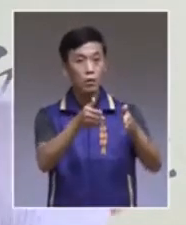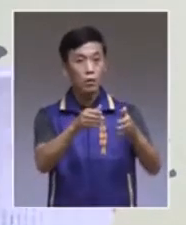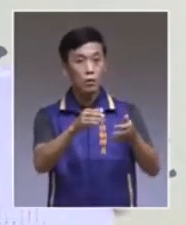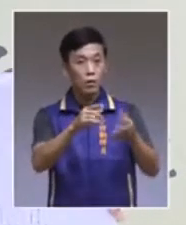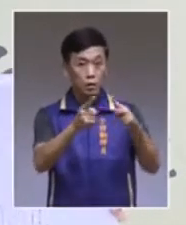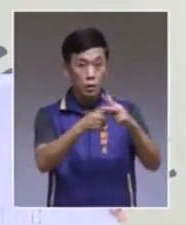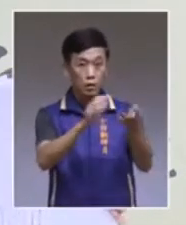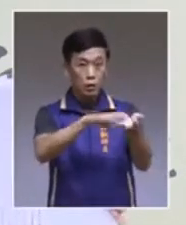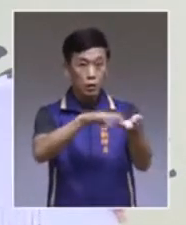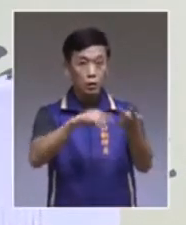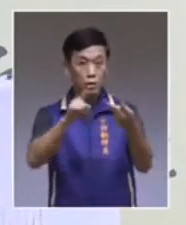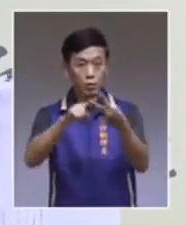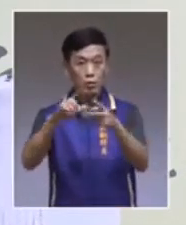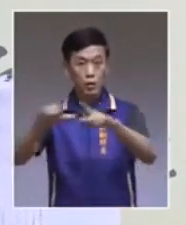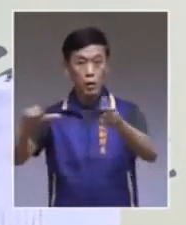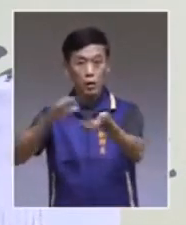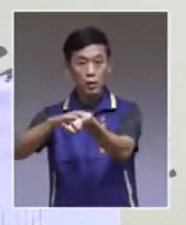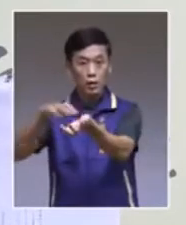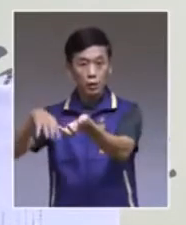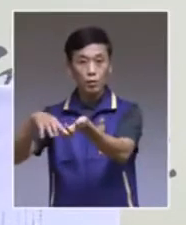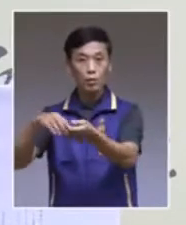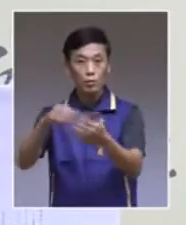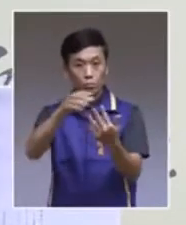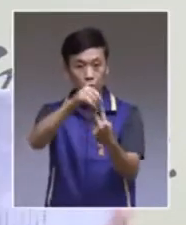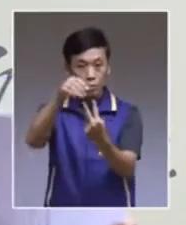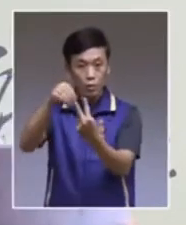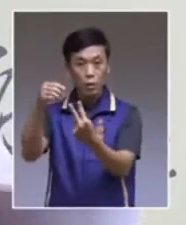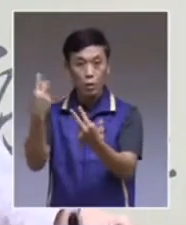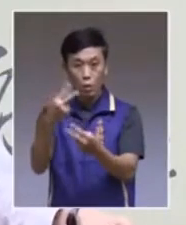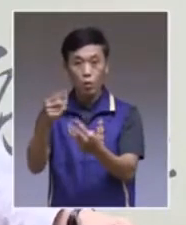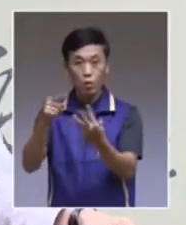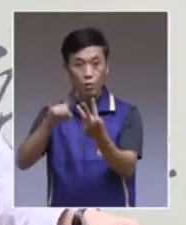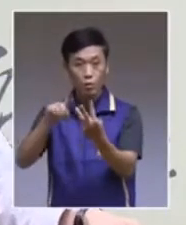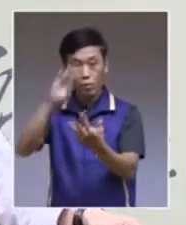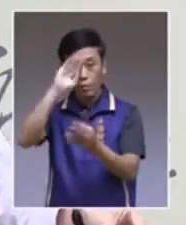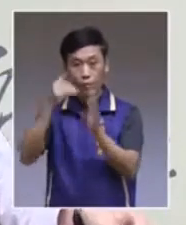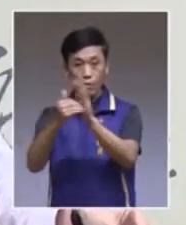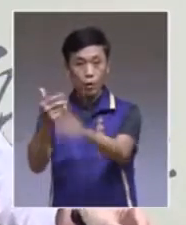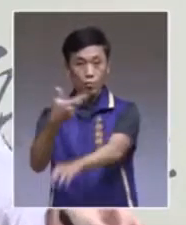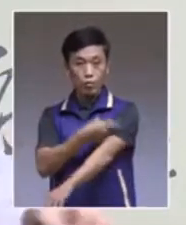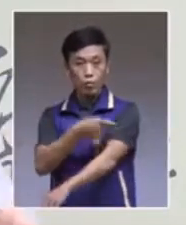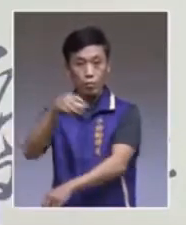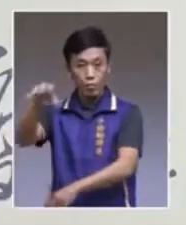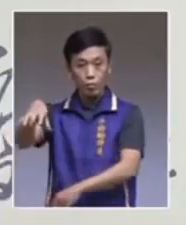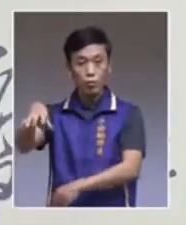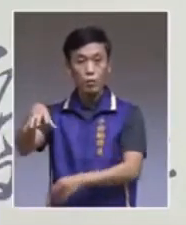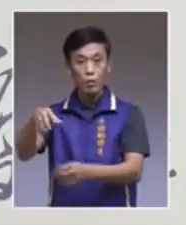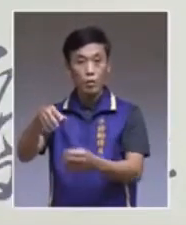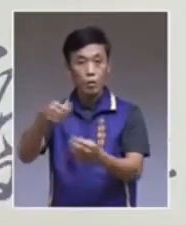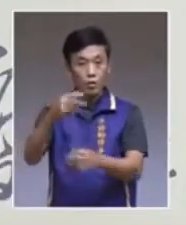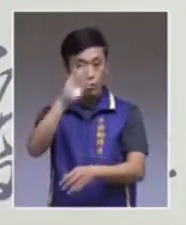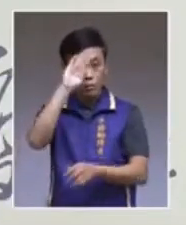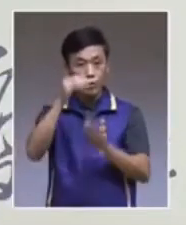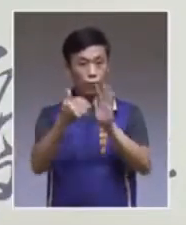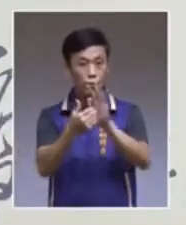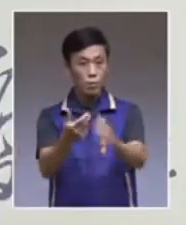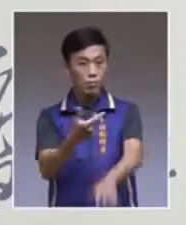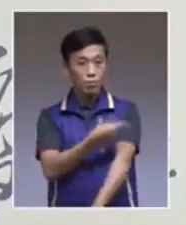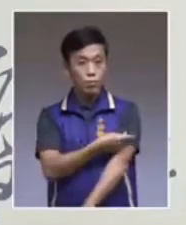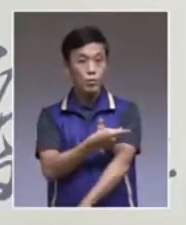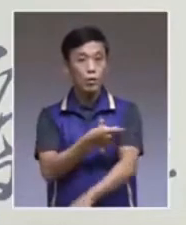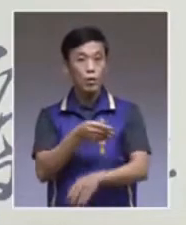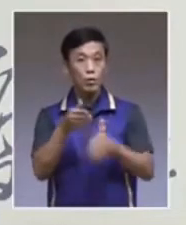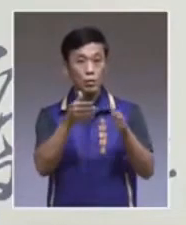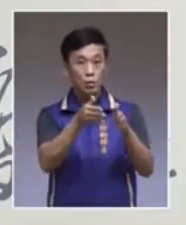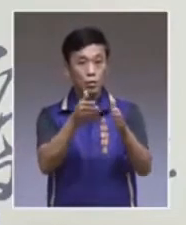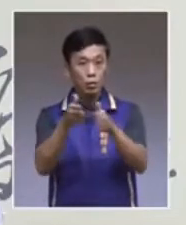所跟医疗院所或者是我们的接种站来接种疫苗那原则上我们在这一次